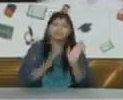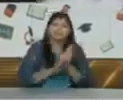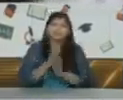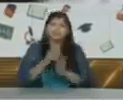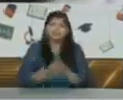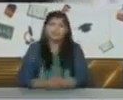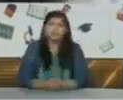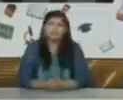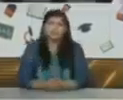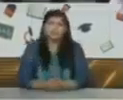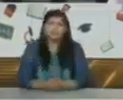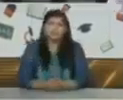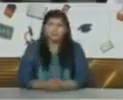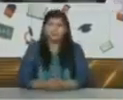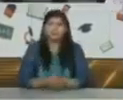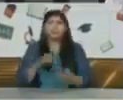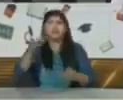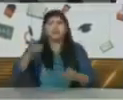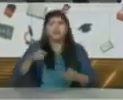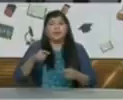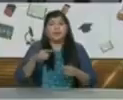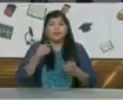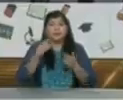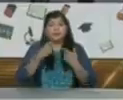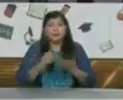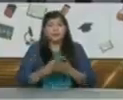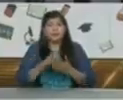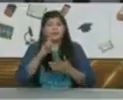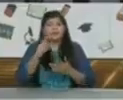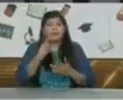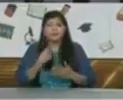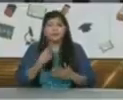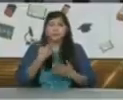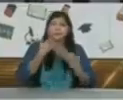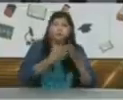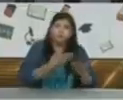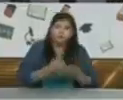हैं। एक बात मैं शुरू में जरूर